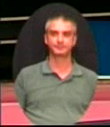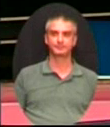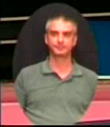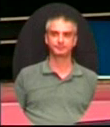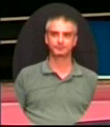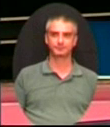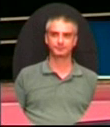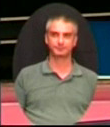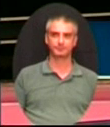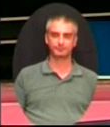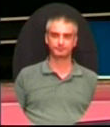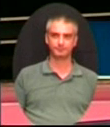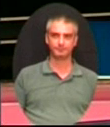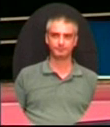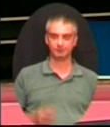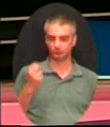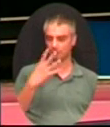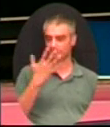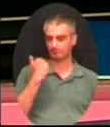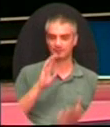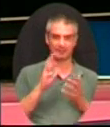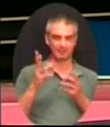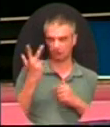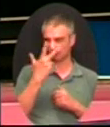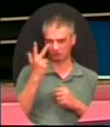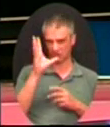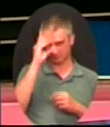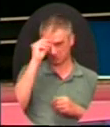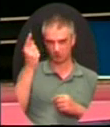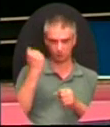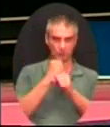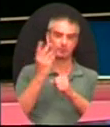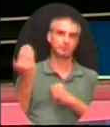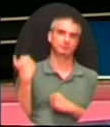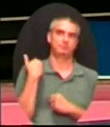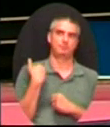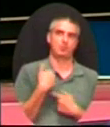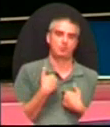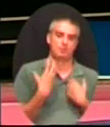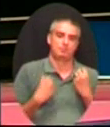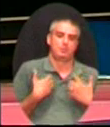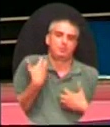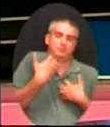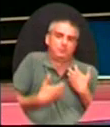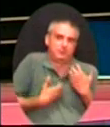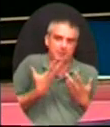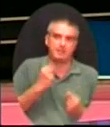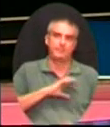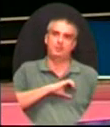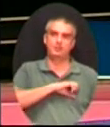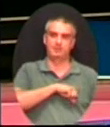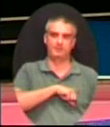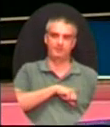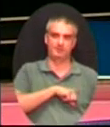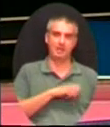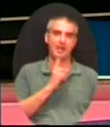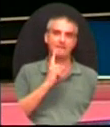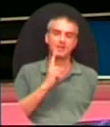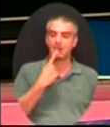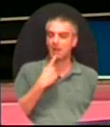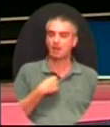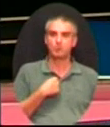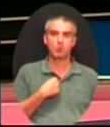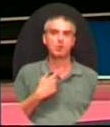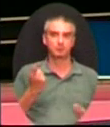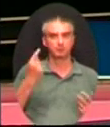כשבועיים החבר'ה שעובדים שם פנו אליי, עם הרבה מאוד כעס, עם הרבה מאוד כאב, אבל הם אמרו